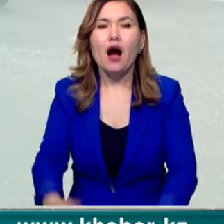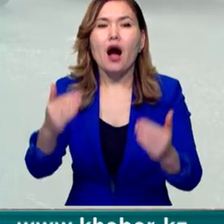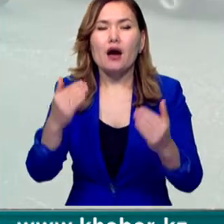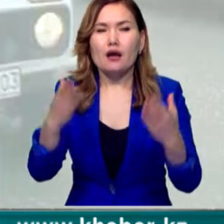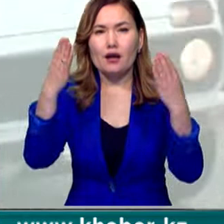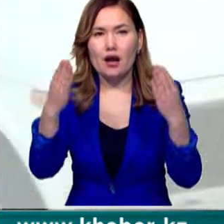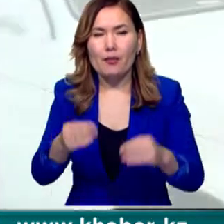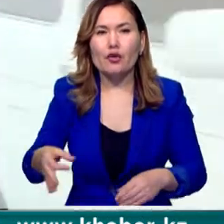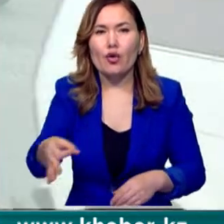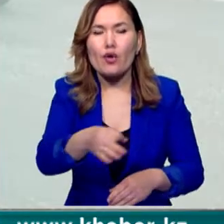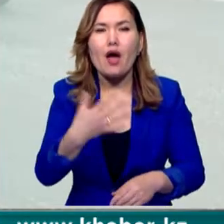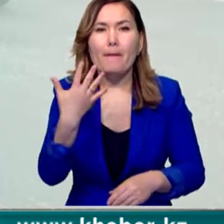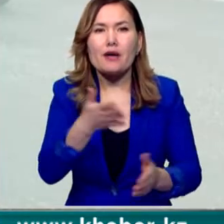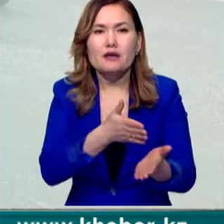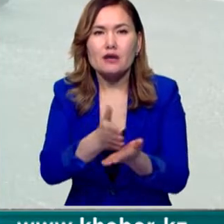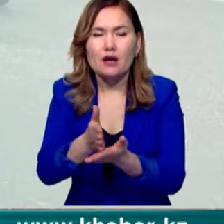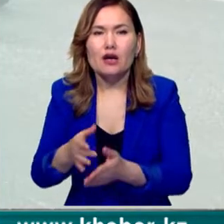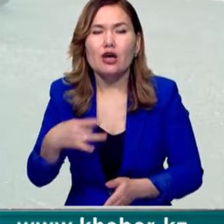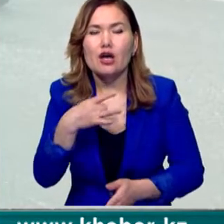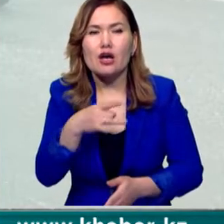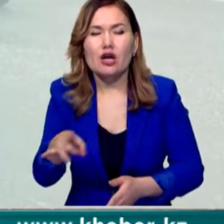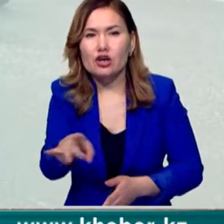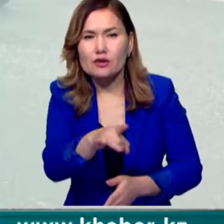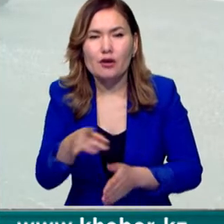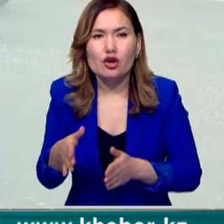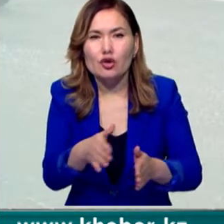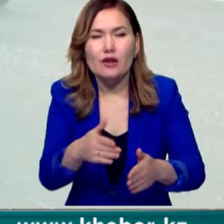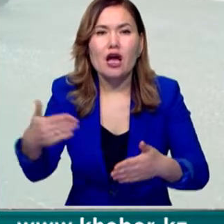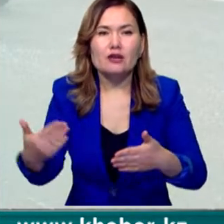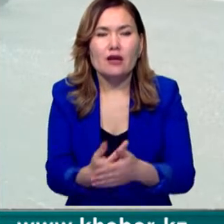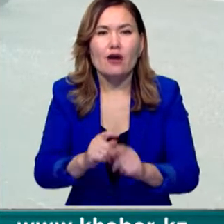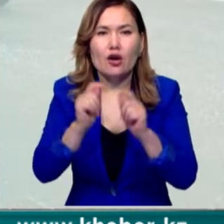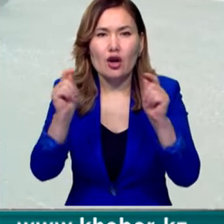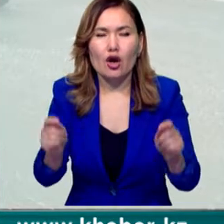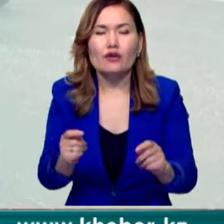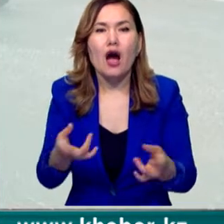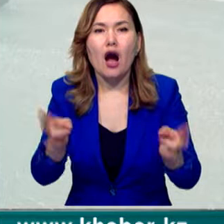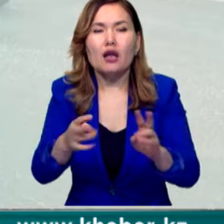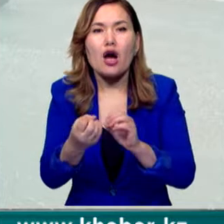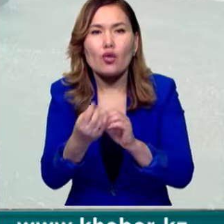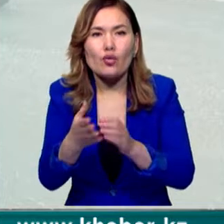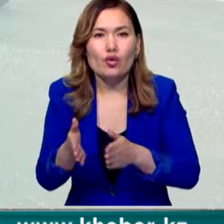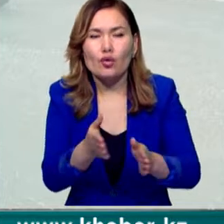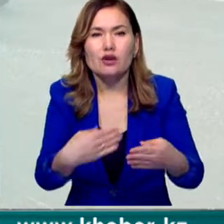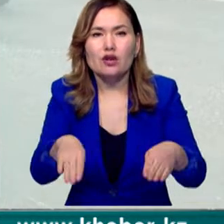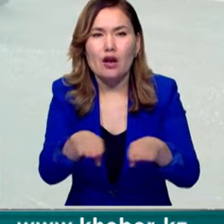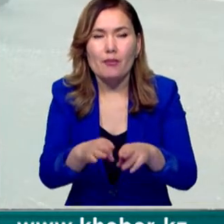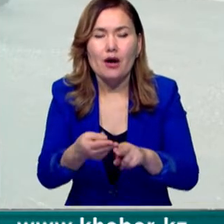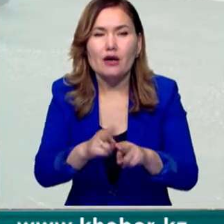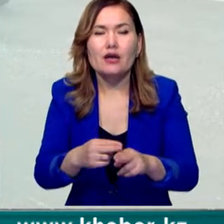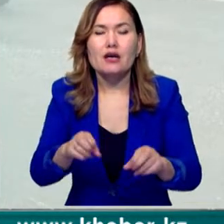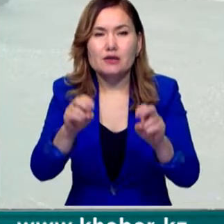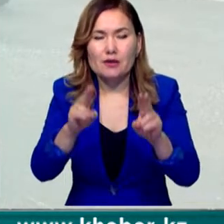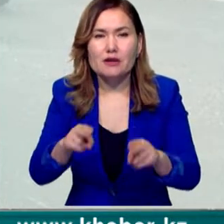таңда облыс бойынша 5 бағыттағы республикалық жолдар ғана уақытша ашылды, ал қалған 14 күре жол әлі жабық. Қазір аудандардағы барлық жылыту бекеттері жұмыс істеп